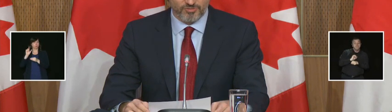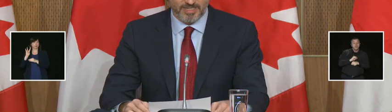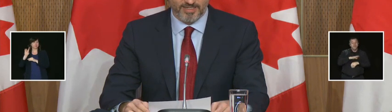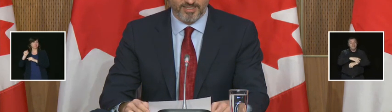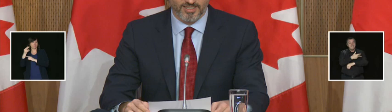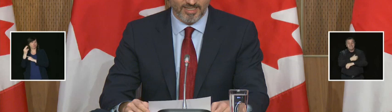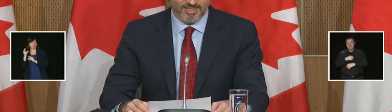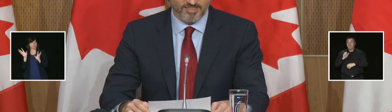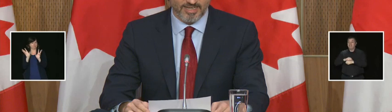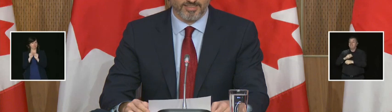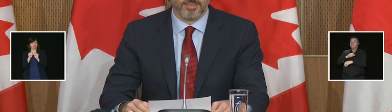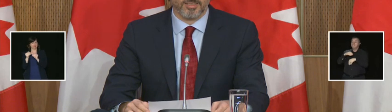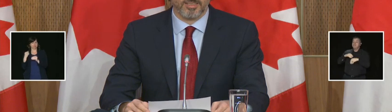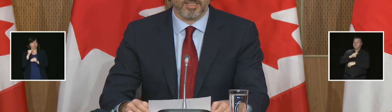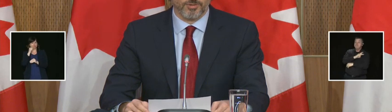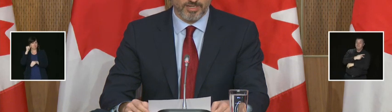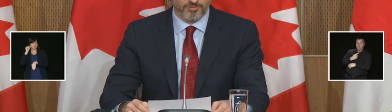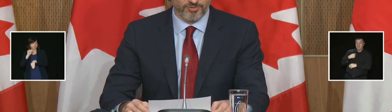chez